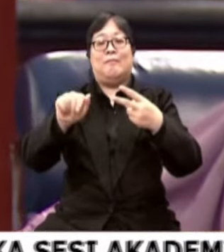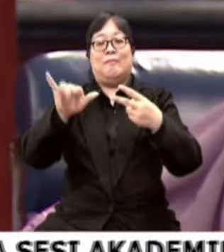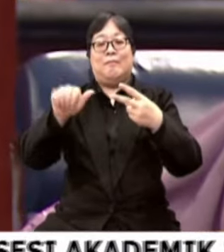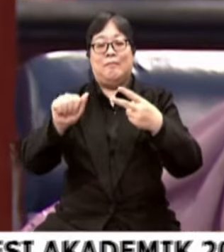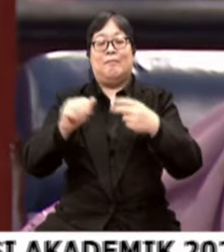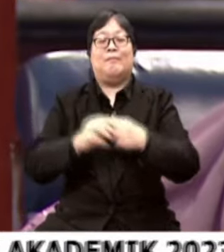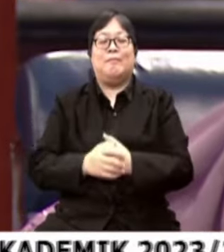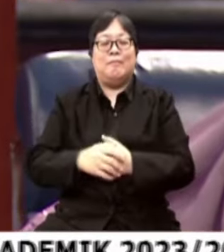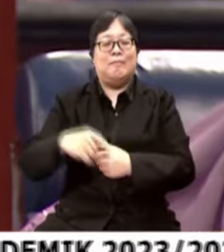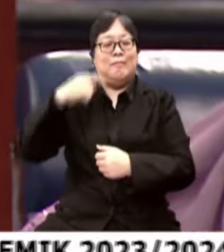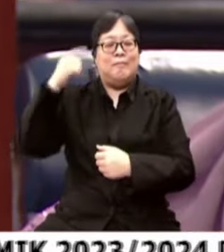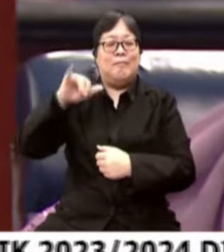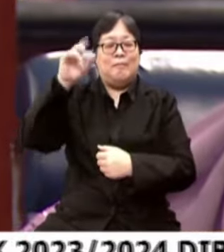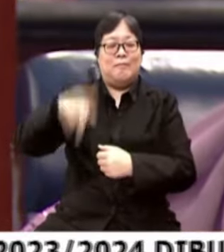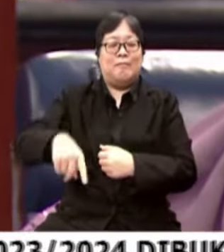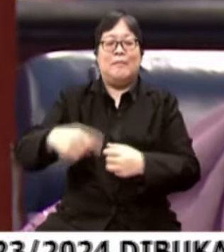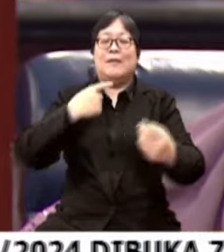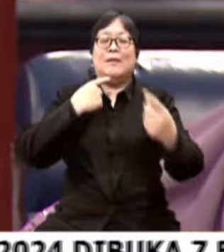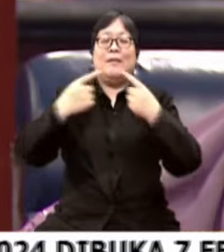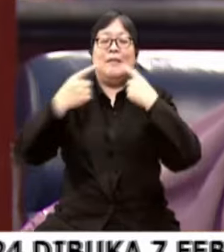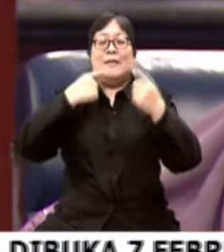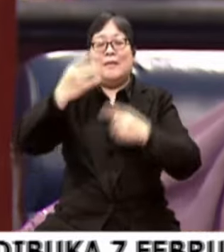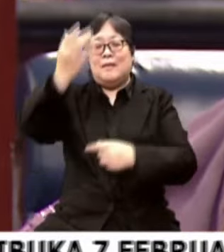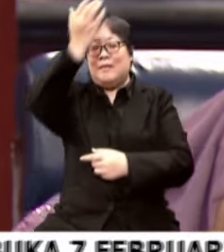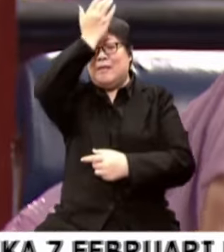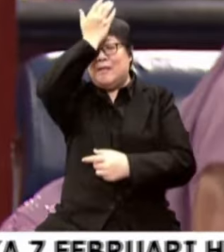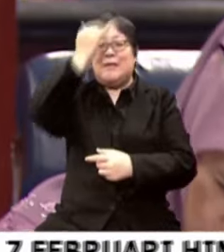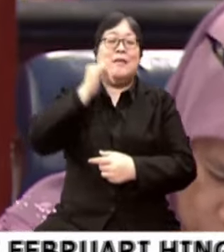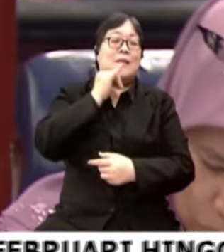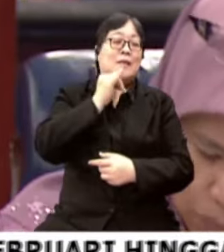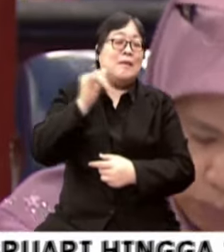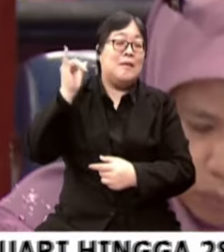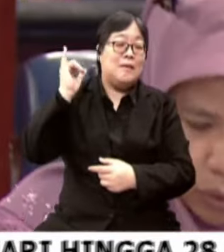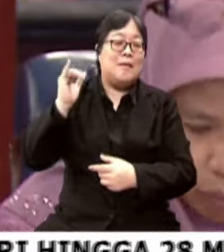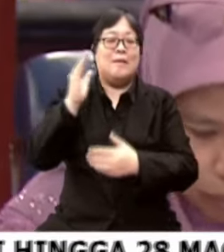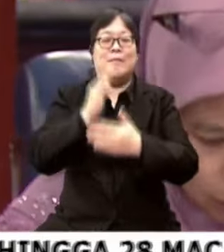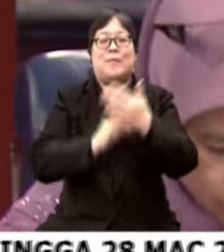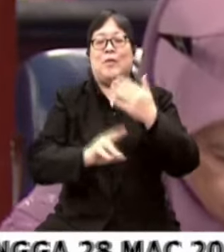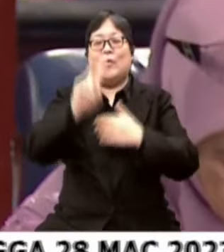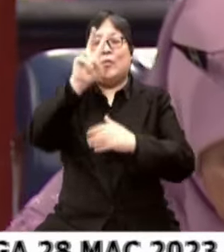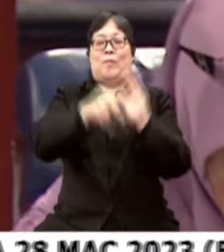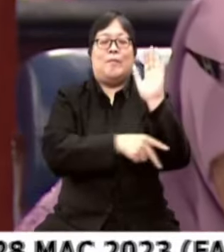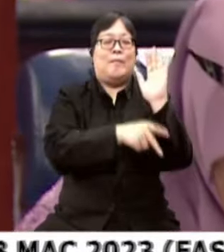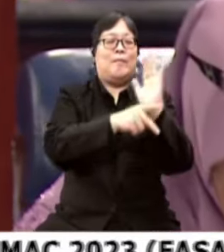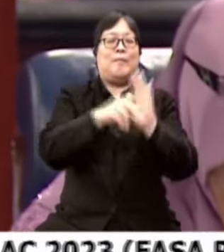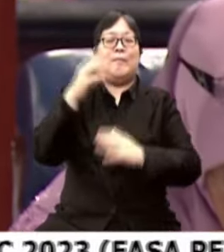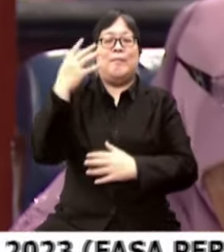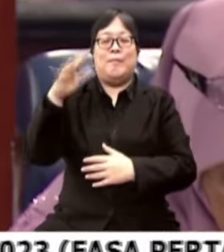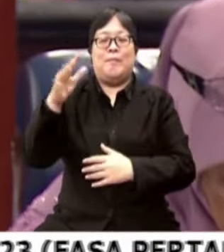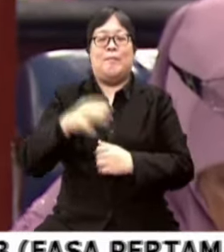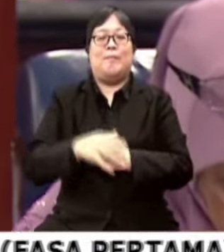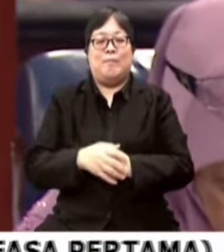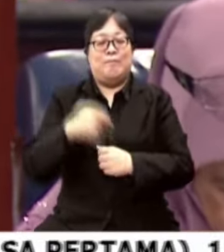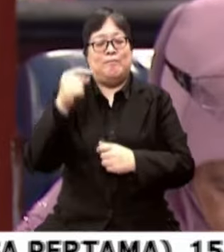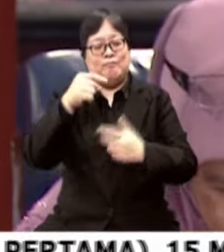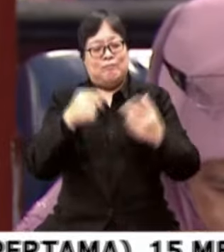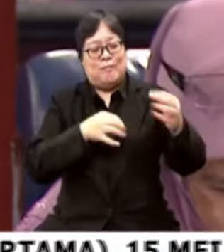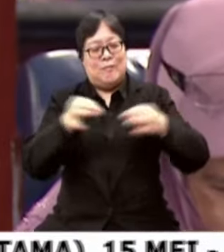tuan yang dipetua kita diraje semalam pada pembukaan penggal kedua paliman ke-15 menyentuh semangat